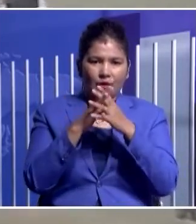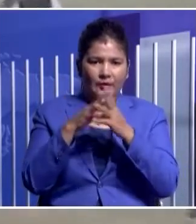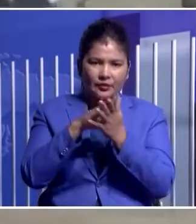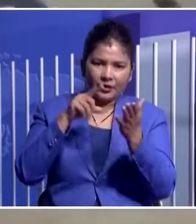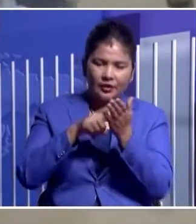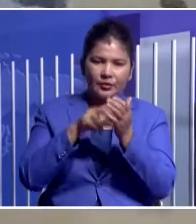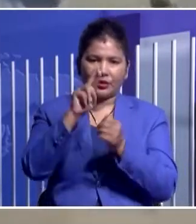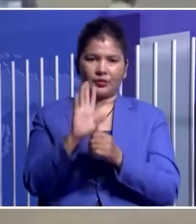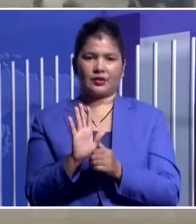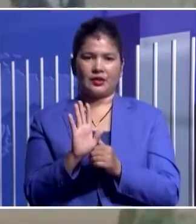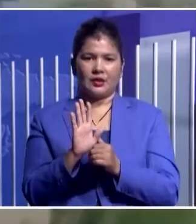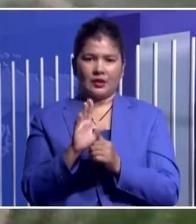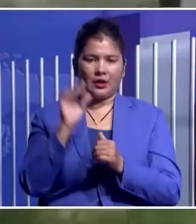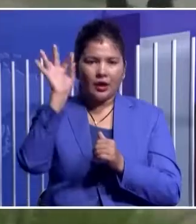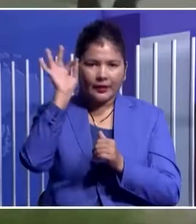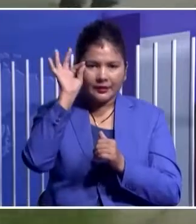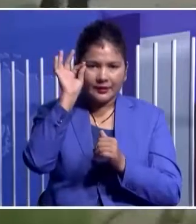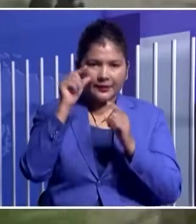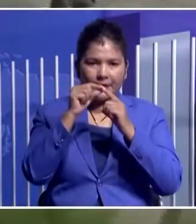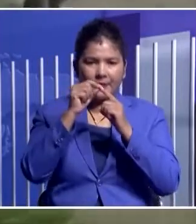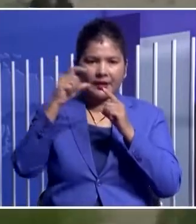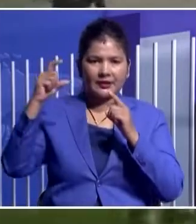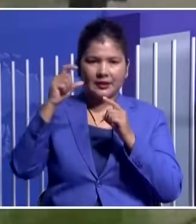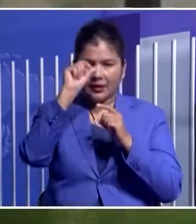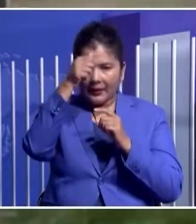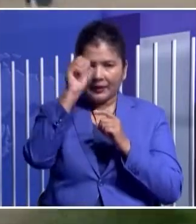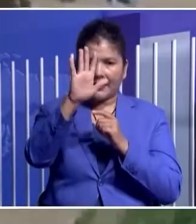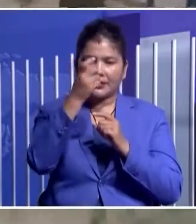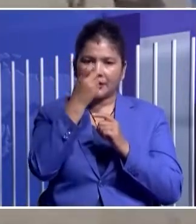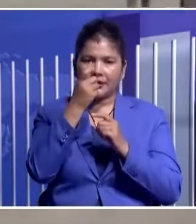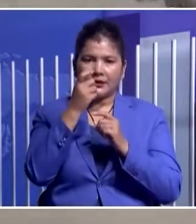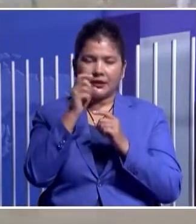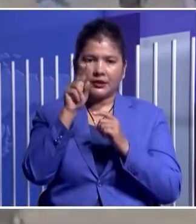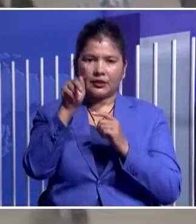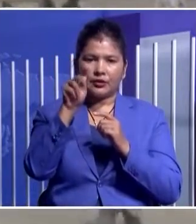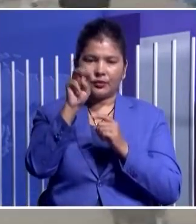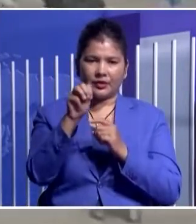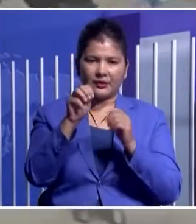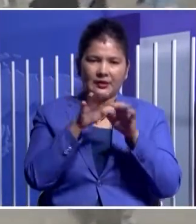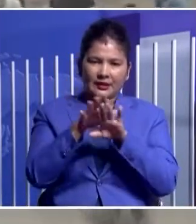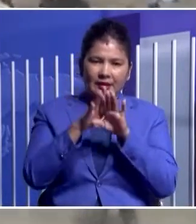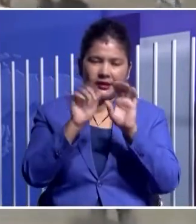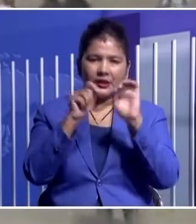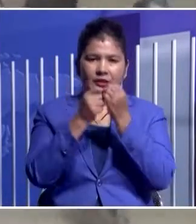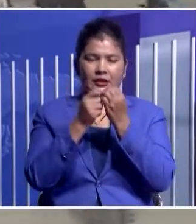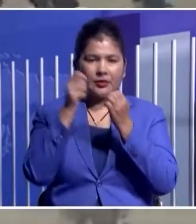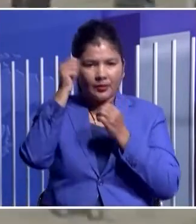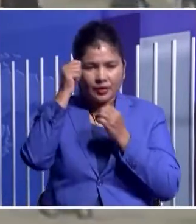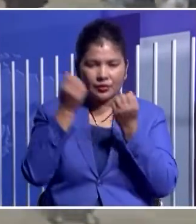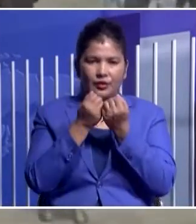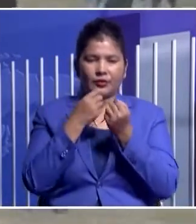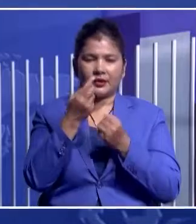भूकम्पको धक्का अफगानिस्तान सहित पाकिस्तान र भारतको 500 किलोमिटर धेरै क्षेत्रमा महसुस गरिएको बताइएको